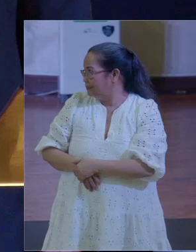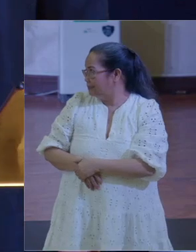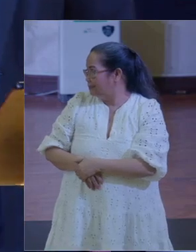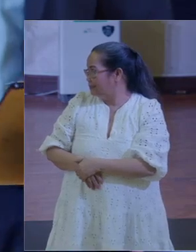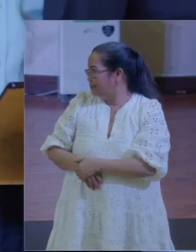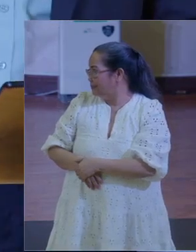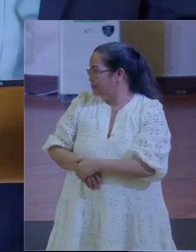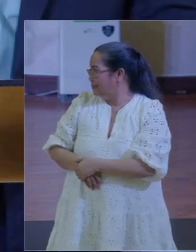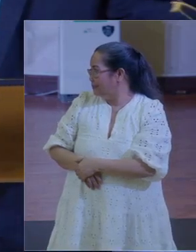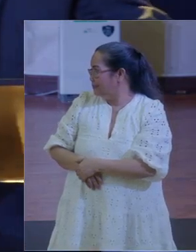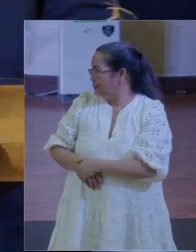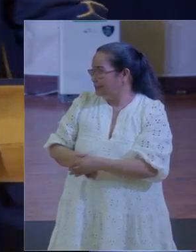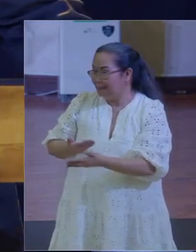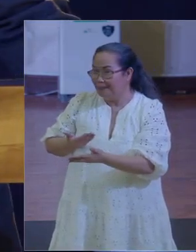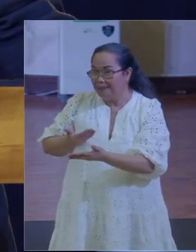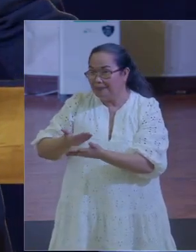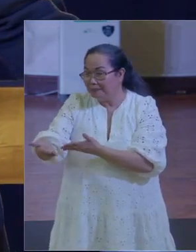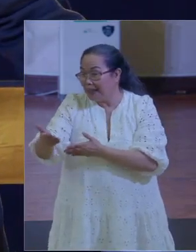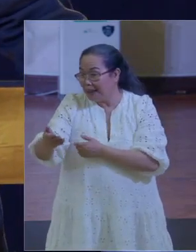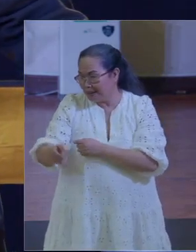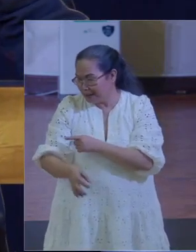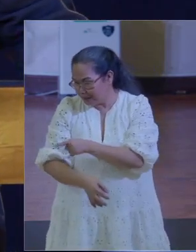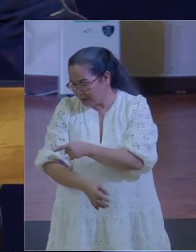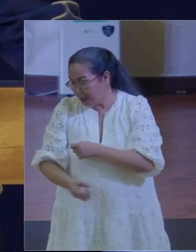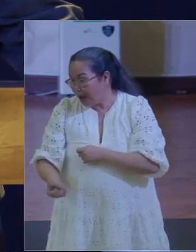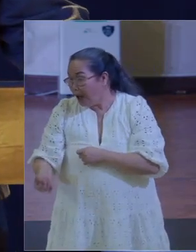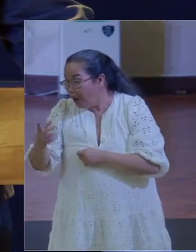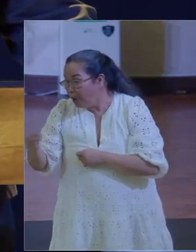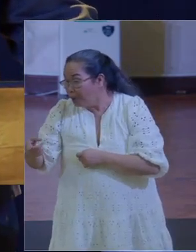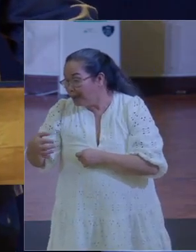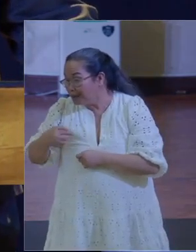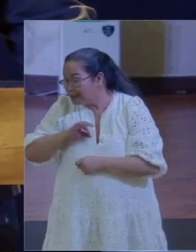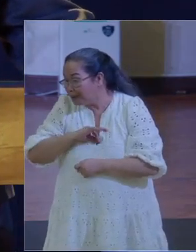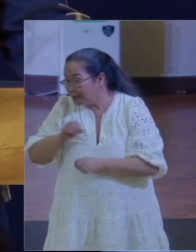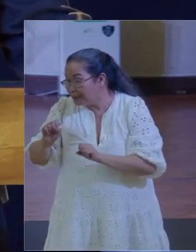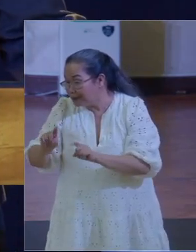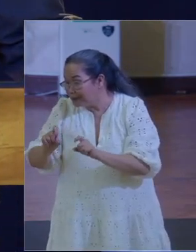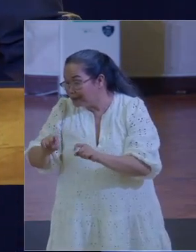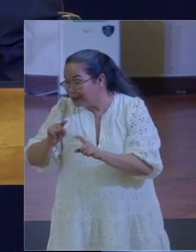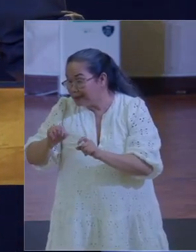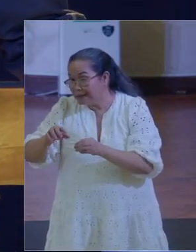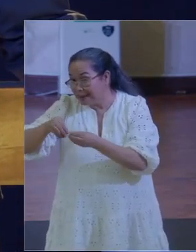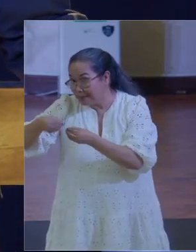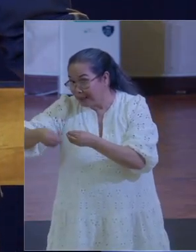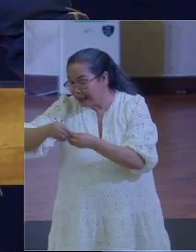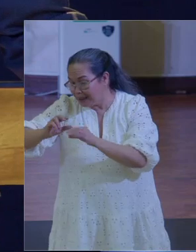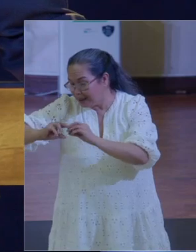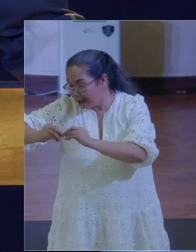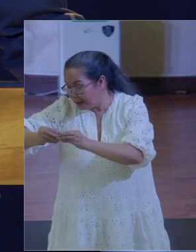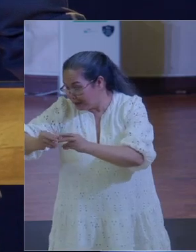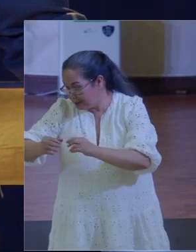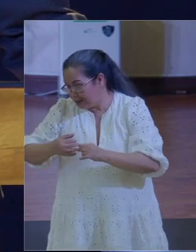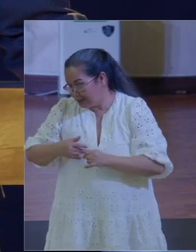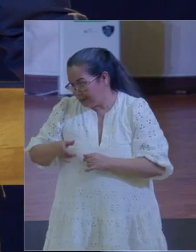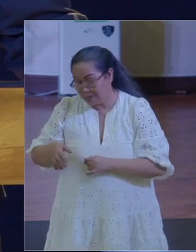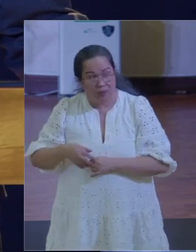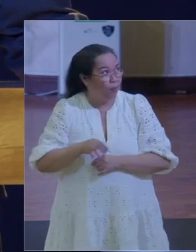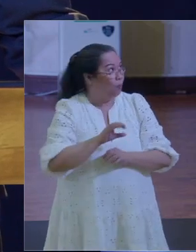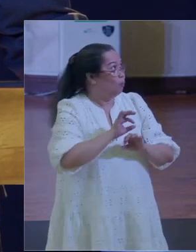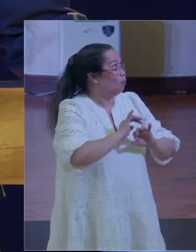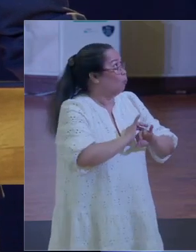turon yata. So, magkanong kita niyo po, Nay? Sabi nga, piso sa isang sige. Wala po akong pera Pwede niyo ba